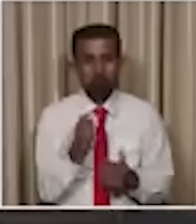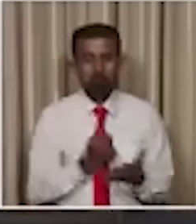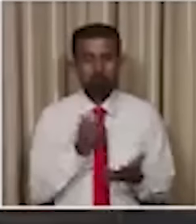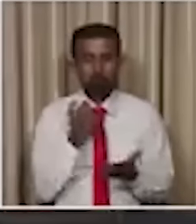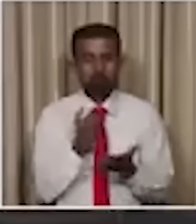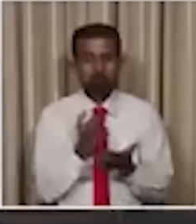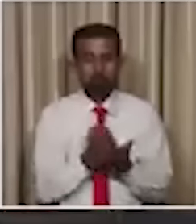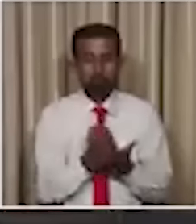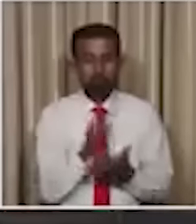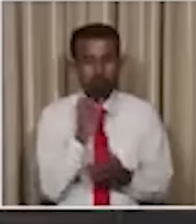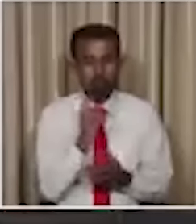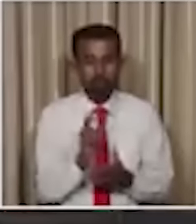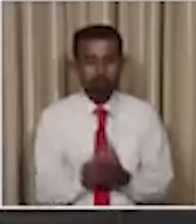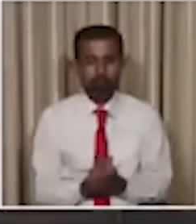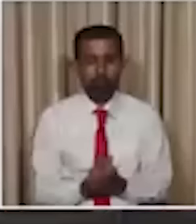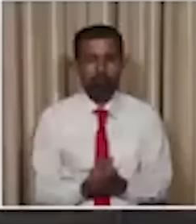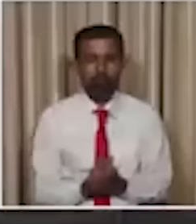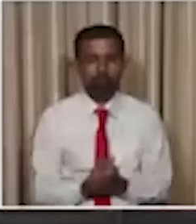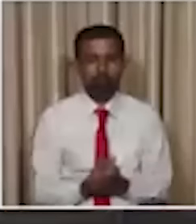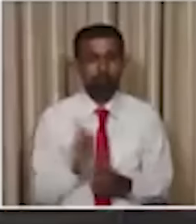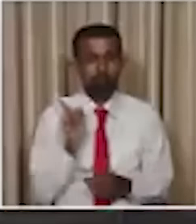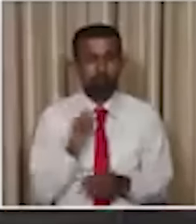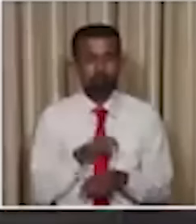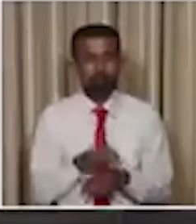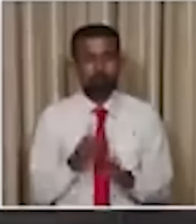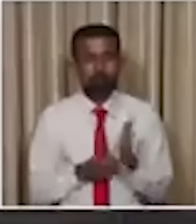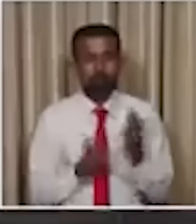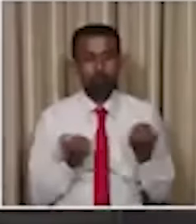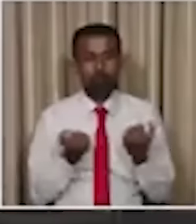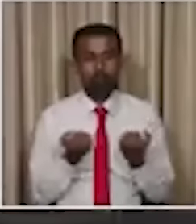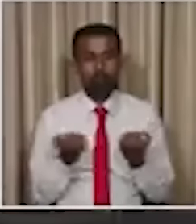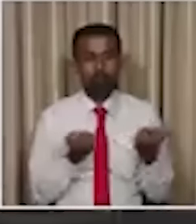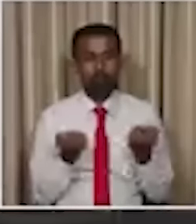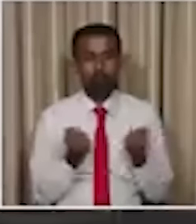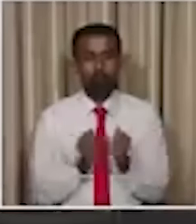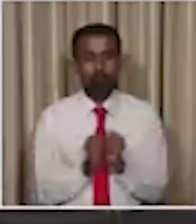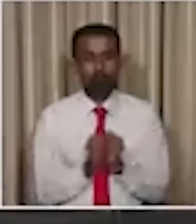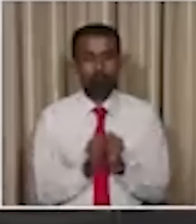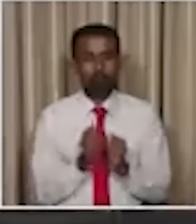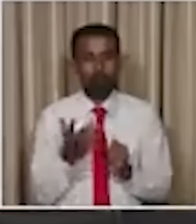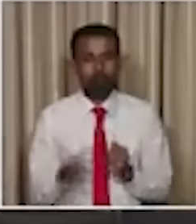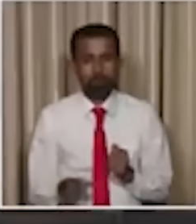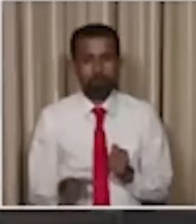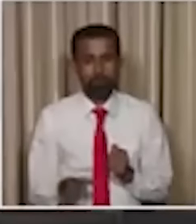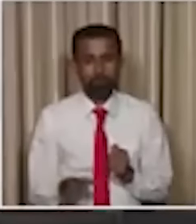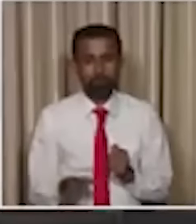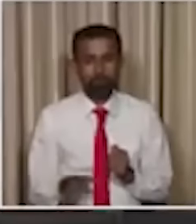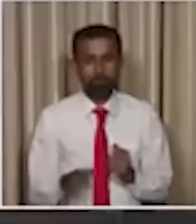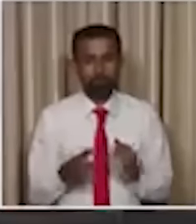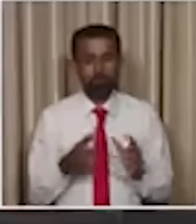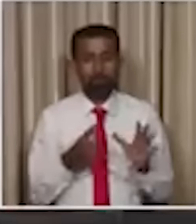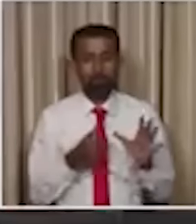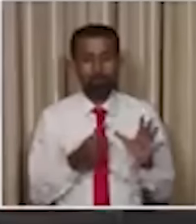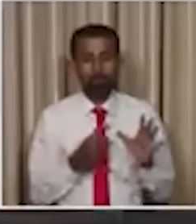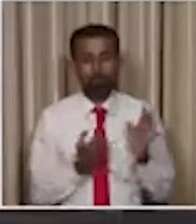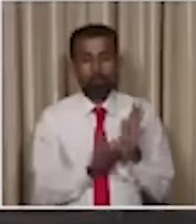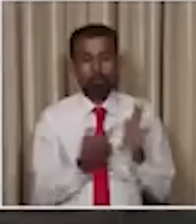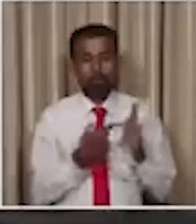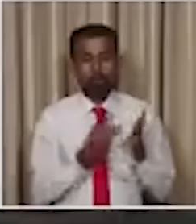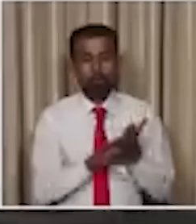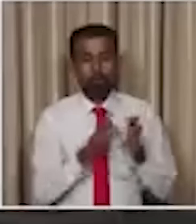පරීක්ෂා කිරීමටයි. එම අවස්ථාවේදී ලොරි රථයේ රියදුරු ලෙස කටයුතු කර තිබෙන්නේ අසුරු තන්ත්‍රිකයේ රොමේෂ්